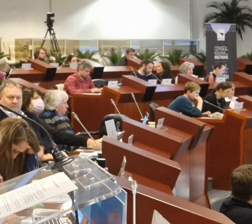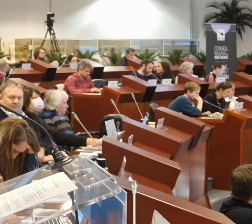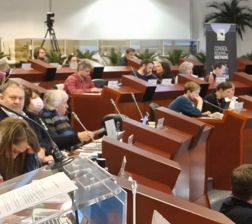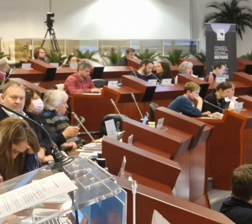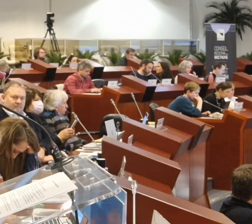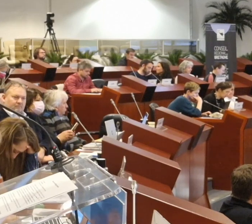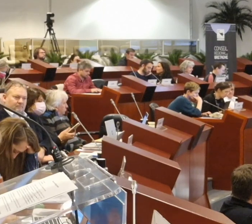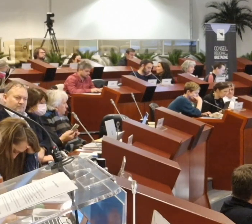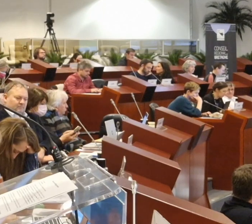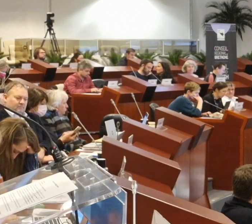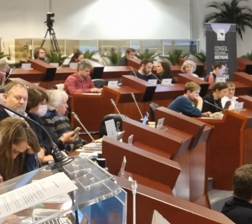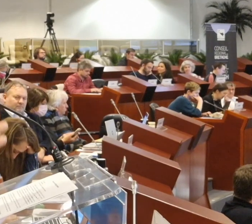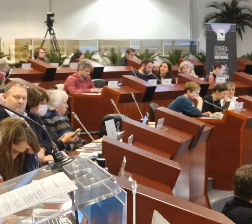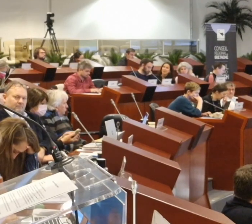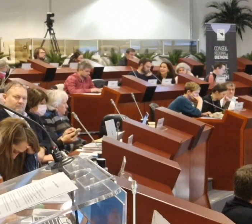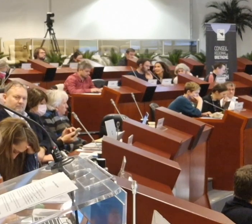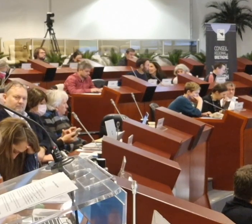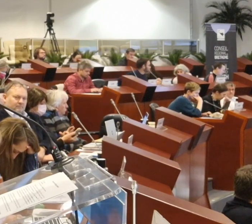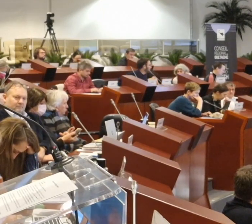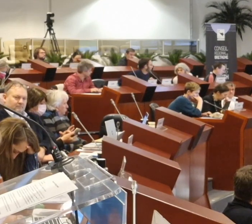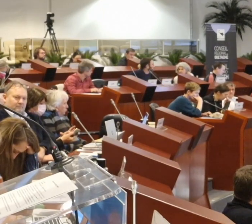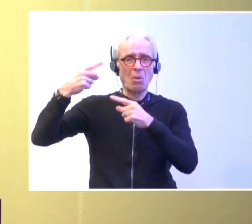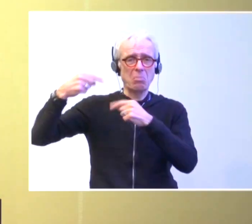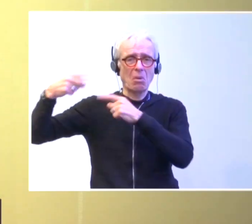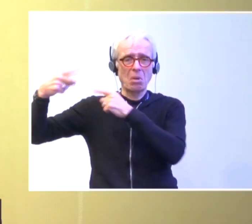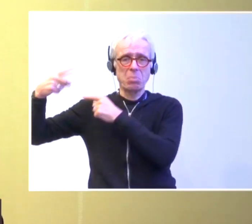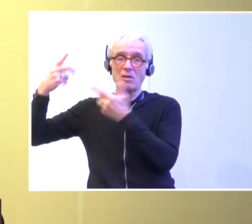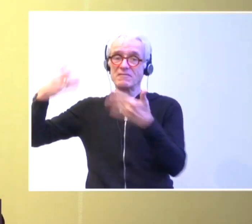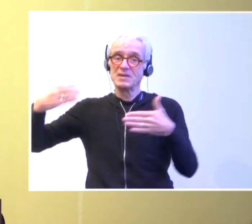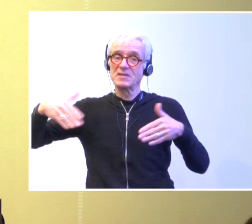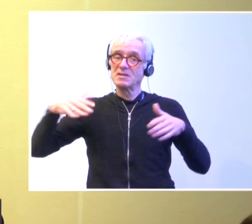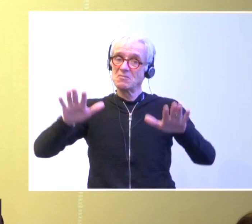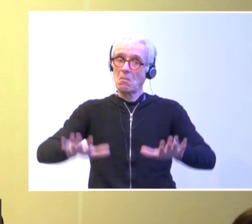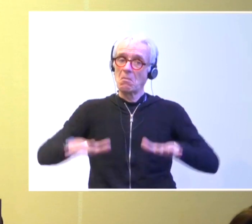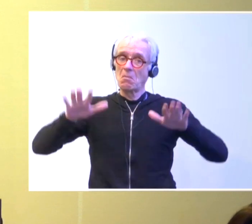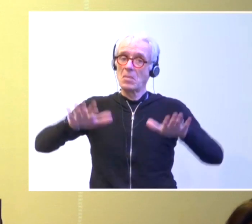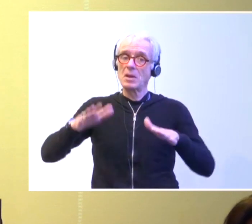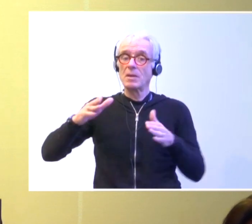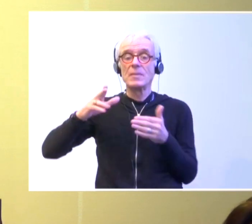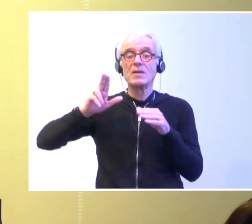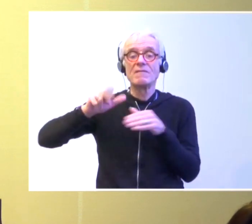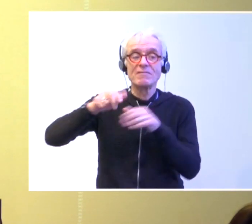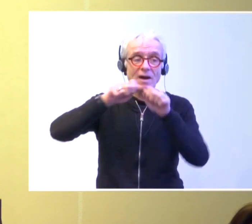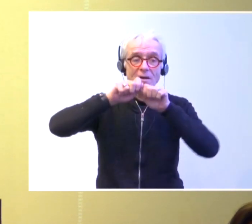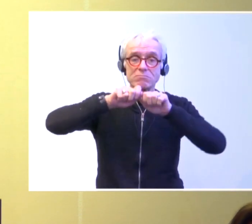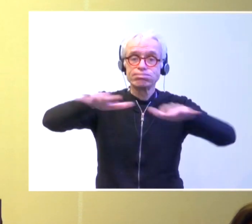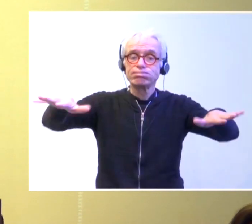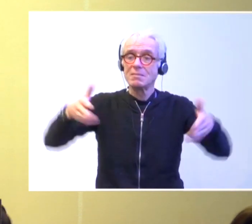à marche forcée telle qu l'a connu jusqu'à présent et qu'à partir de maintenant, tout ce qui sera connu par toutes et tous